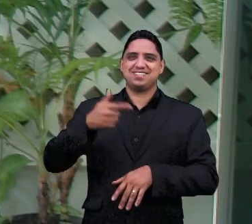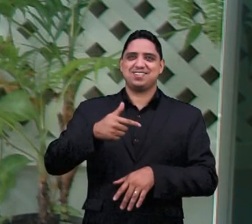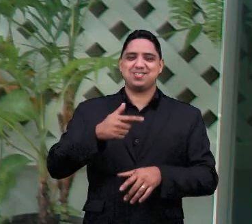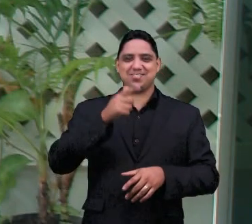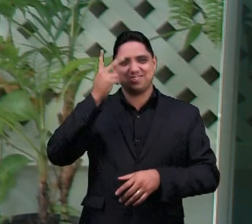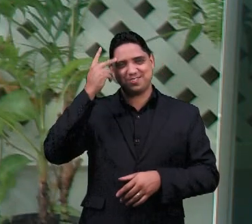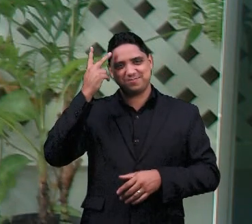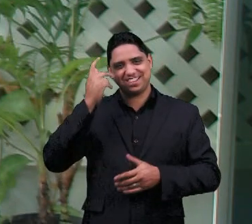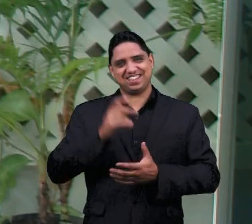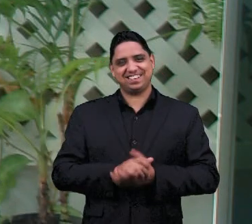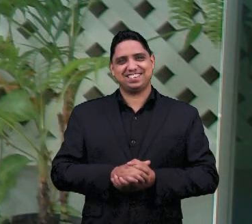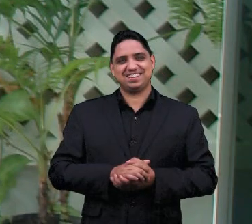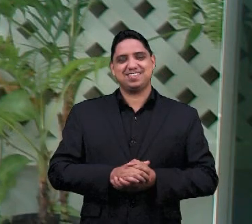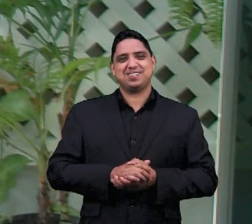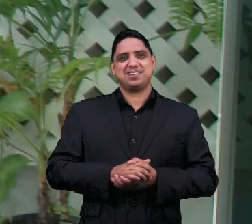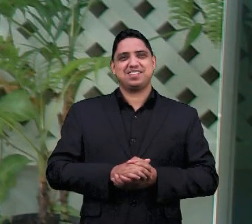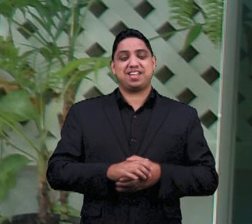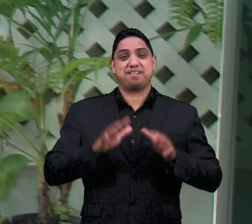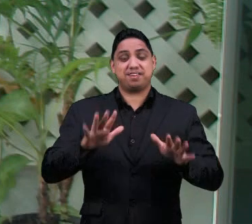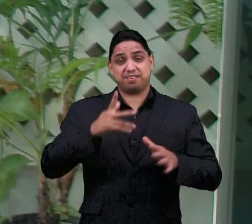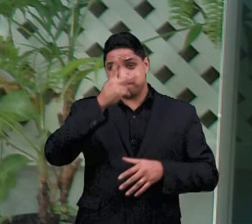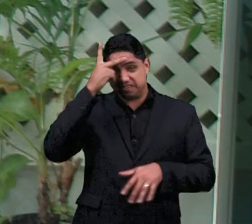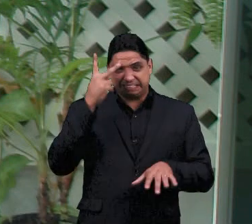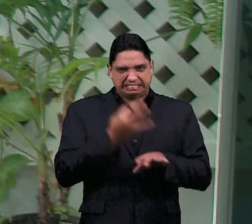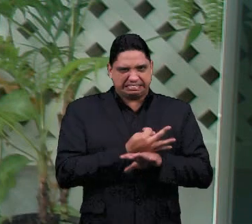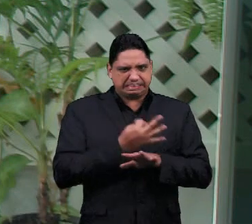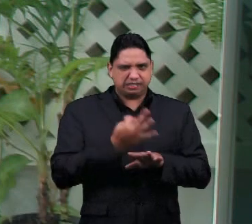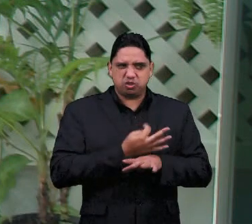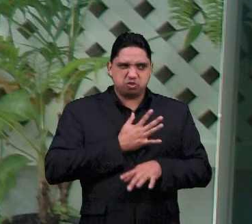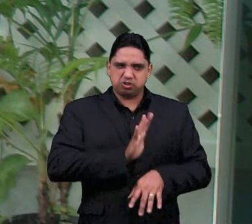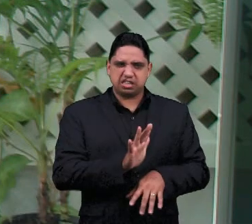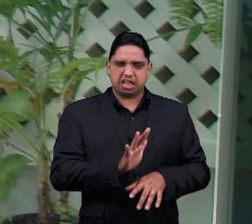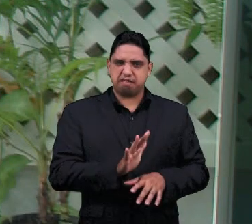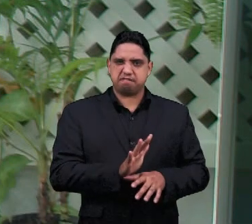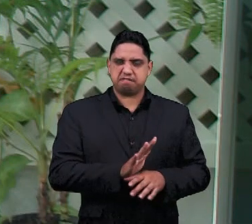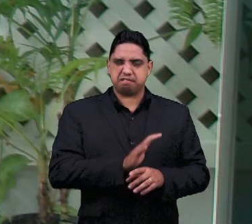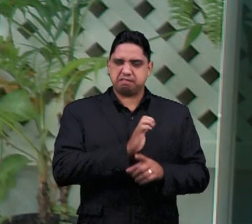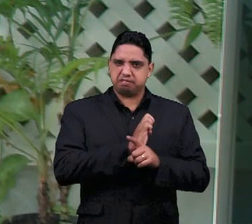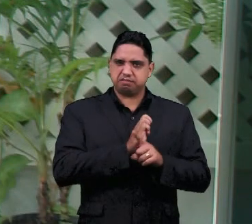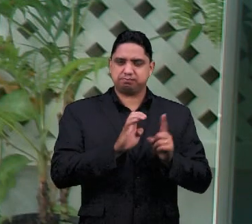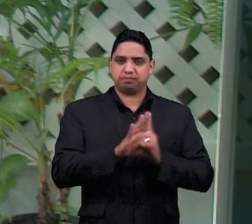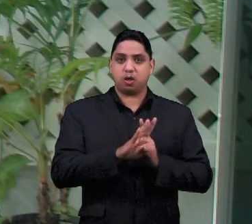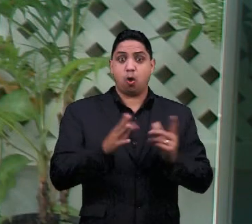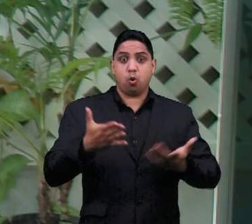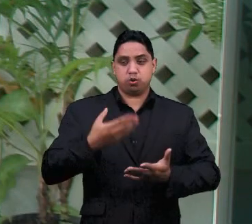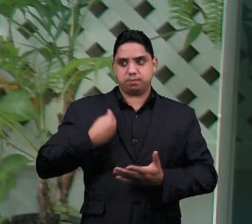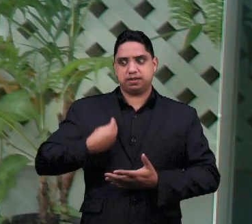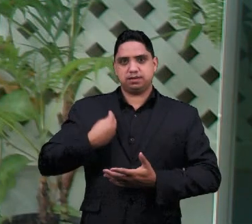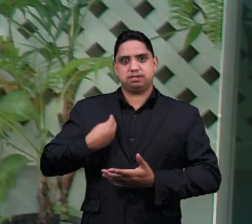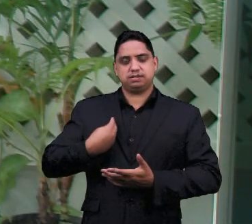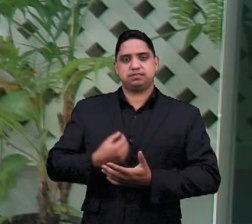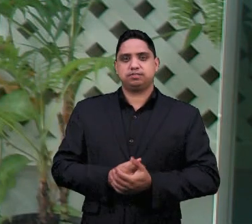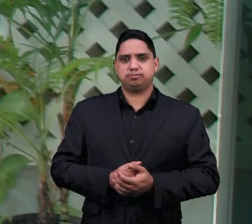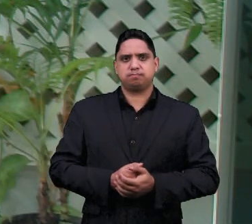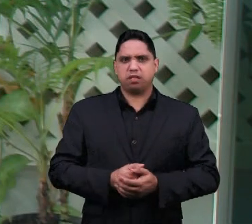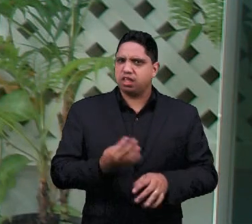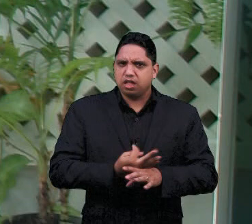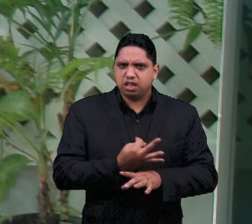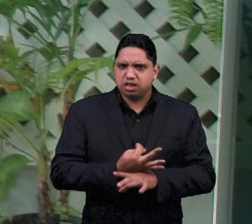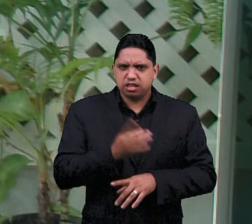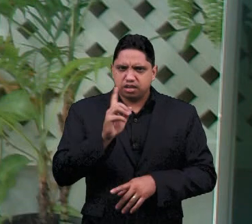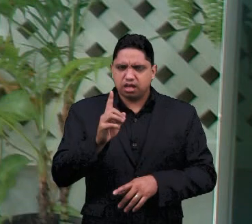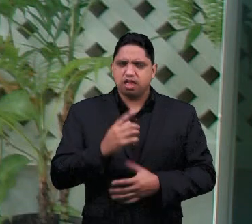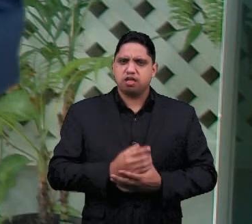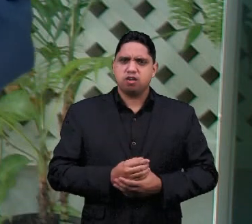300 ans aux pasteurs qui sont dans l'école biblique dominicale. C'est une demande un peu au-delà du normal. Mais une personne qui